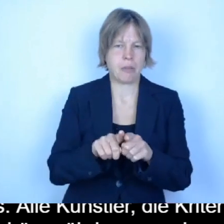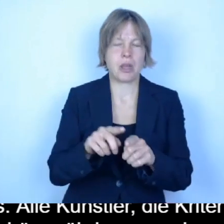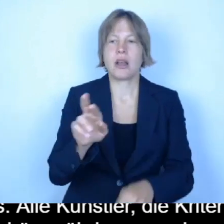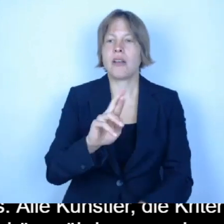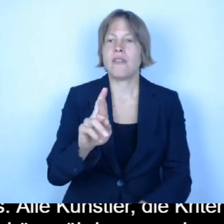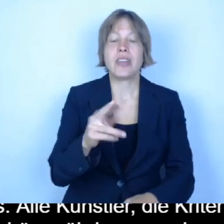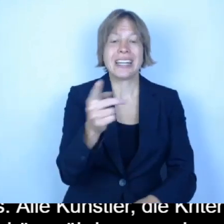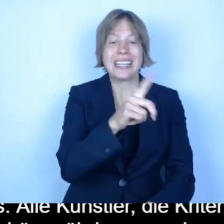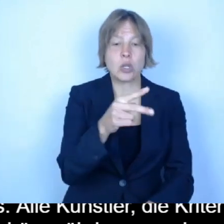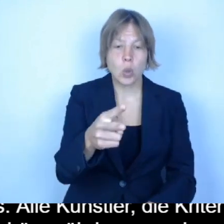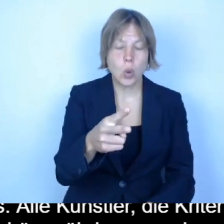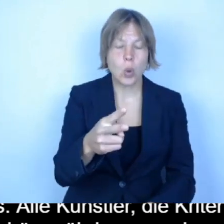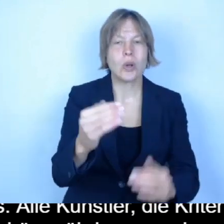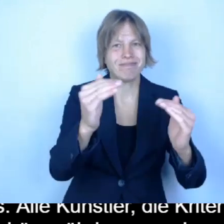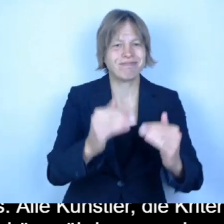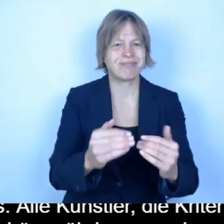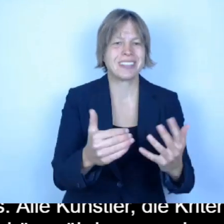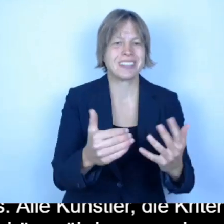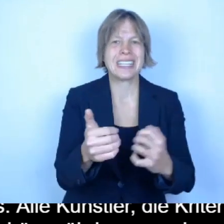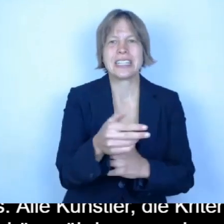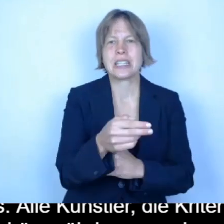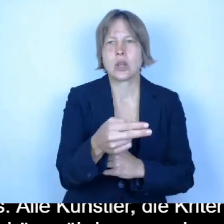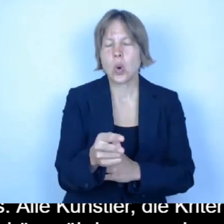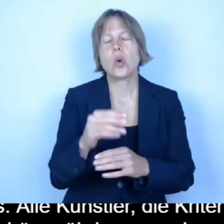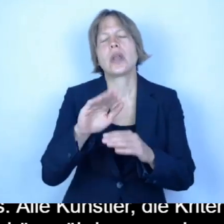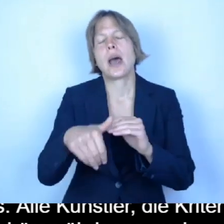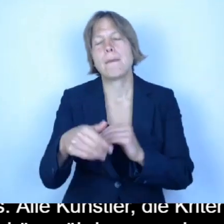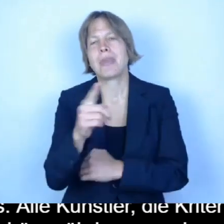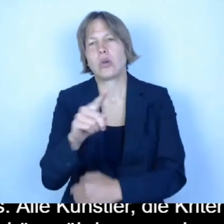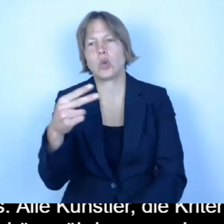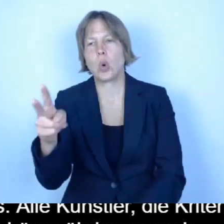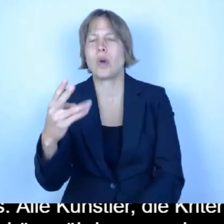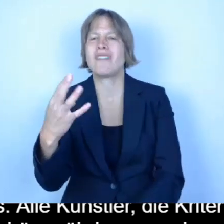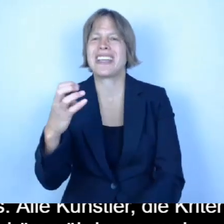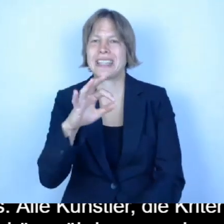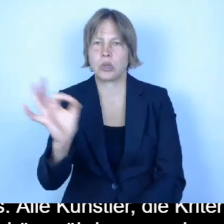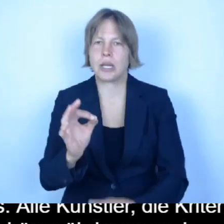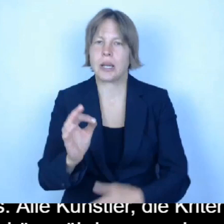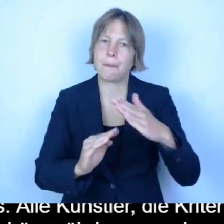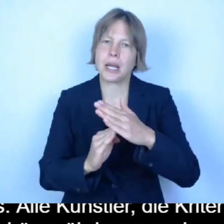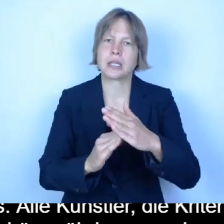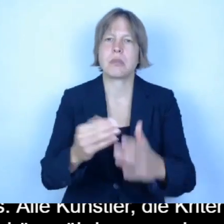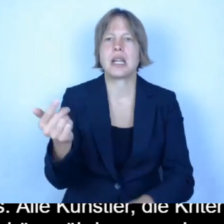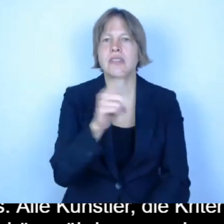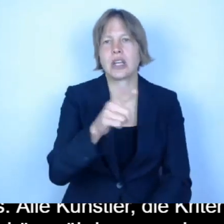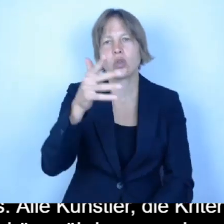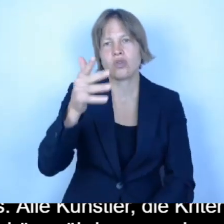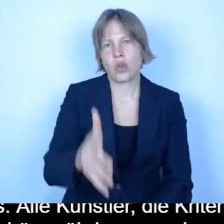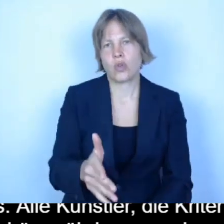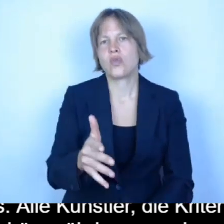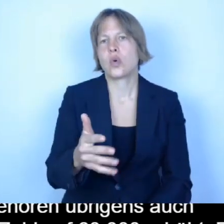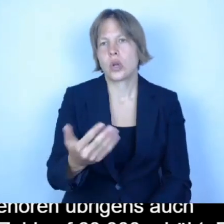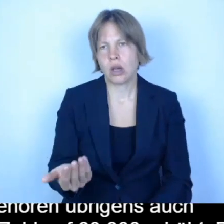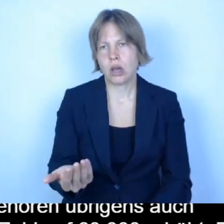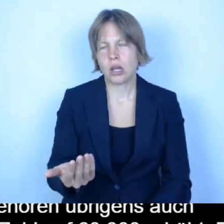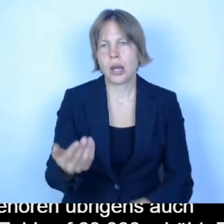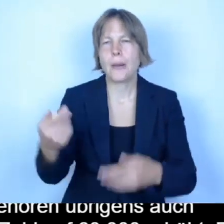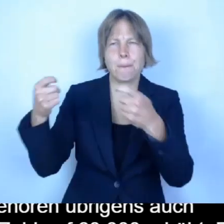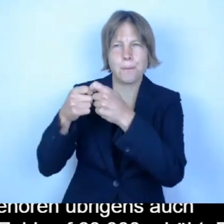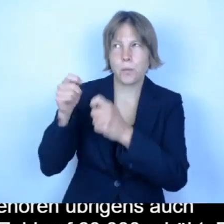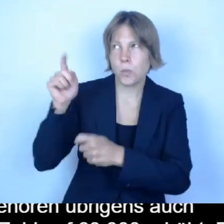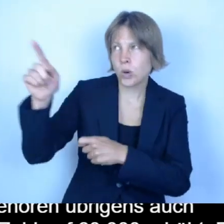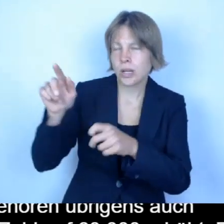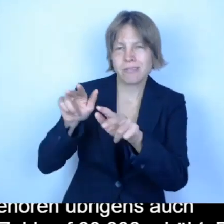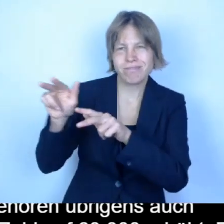Euro 40%, maximal 2.500. Das ist eine ähnliche Regelung, wie der Bund bei seinen Bundestheatern macht. Das sind allein bei